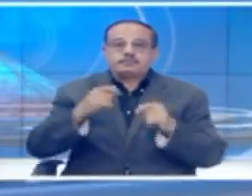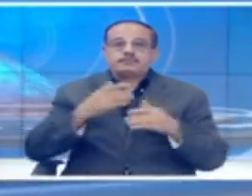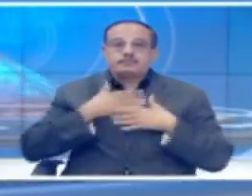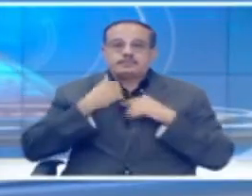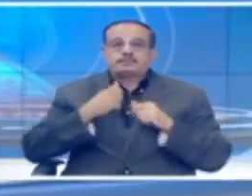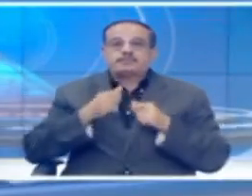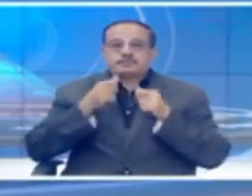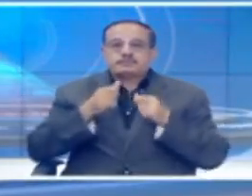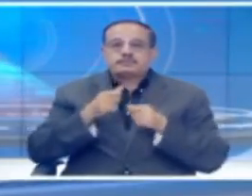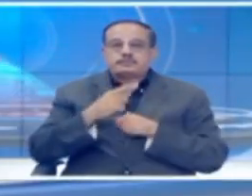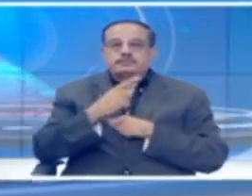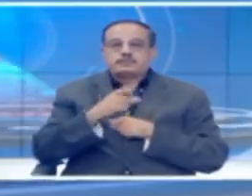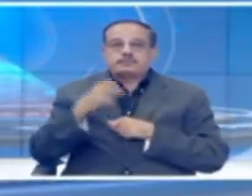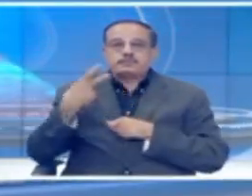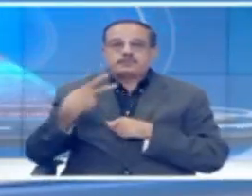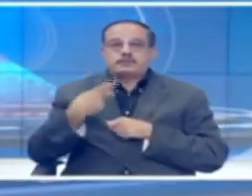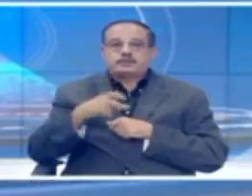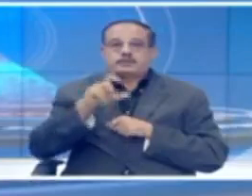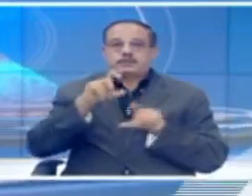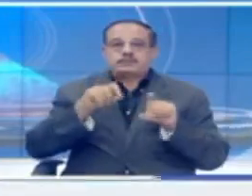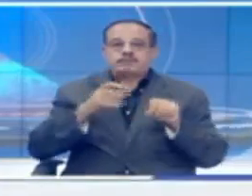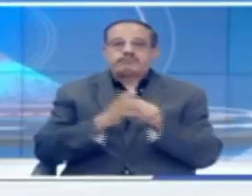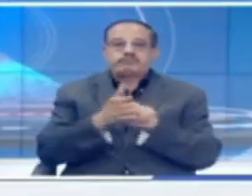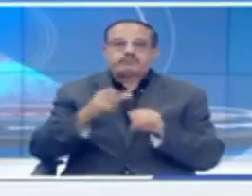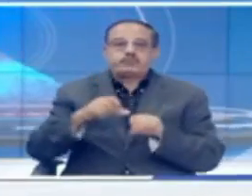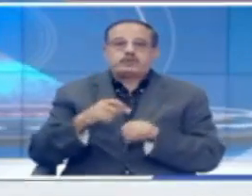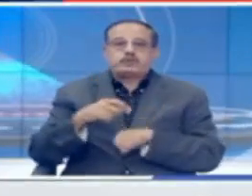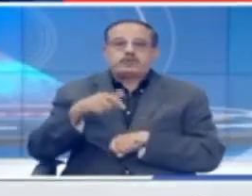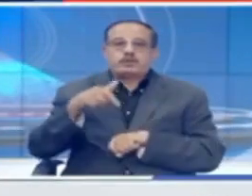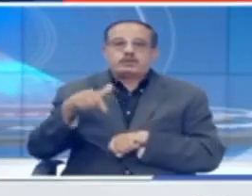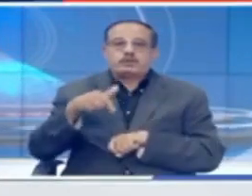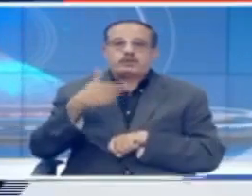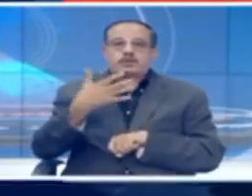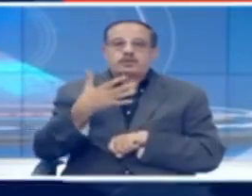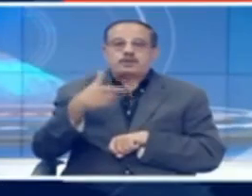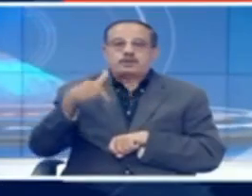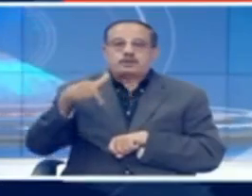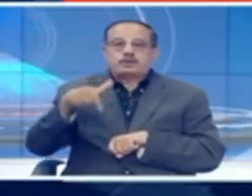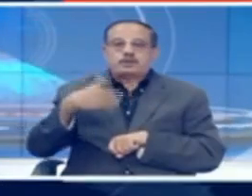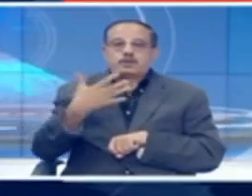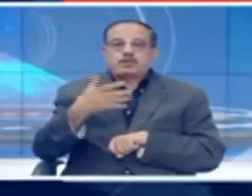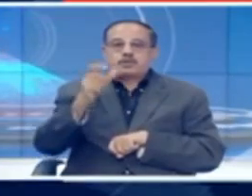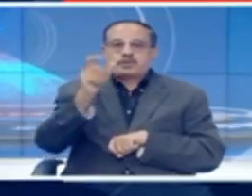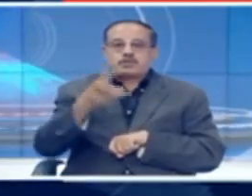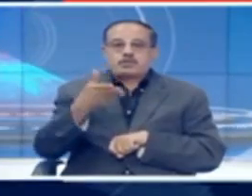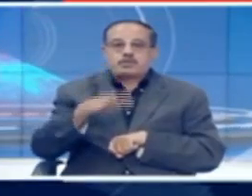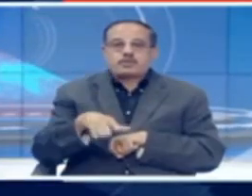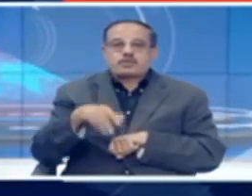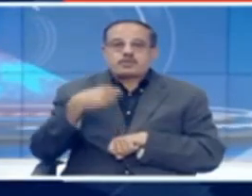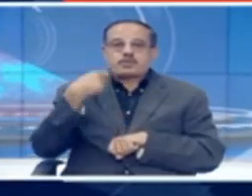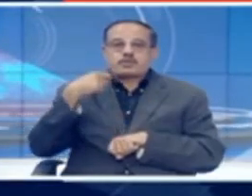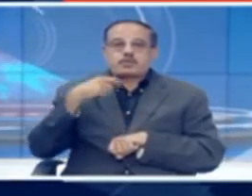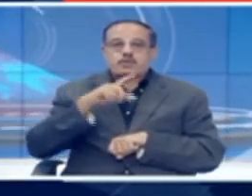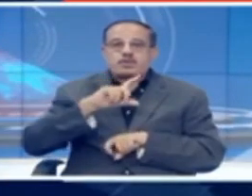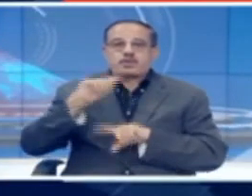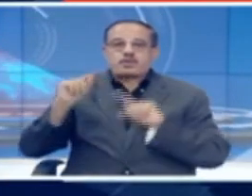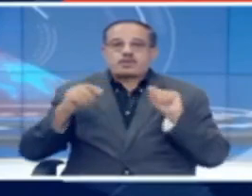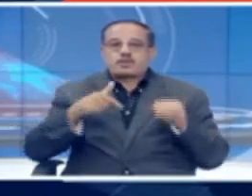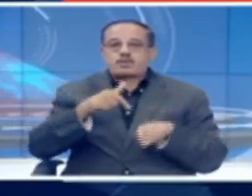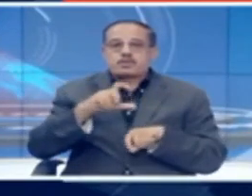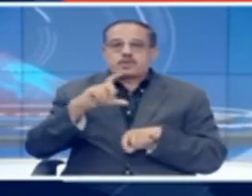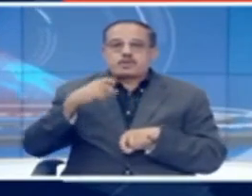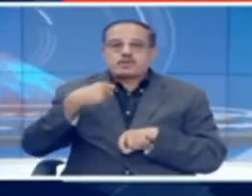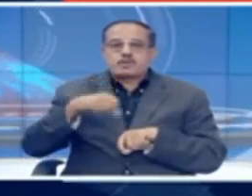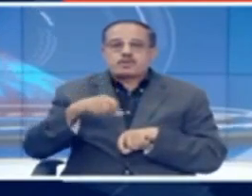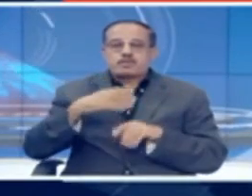أعلنت وزارة الصحة تسجيل 921 إصابة جديدة بفيروس كورونا و56 حالة وفاة، وأشارت